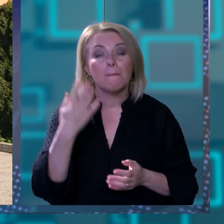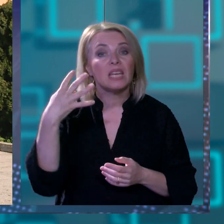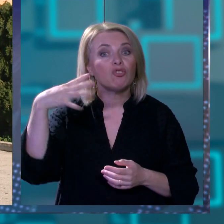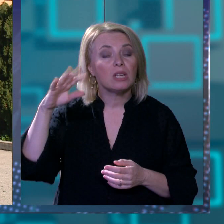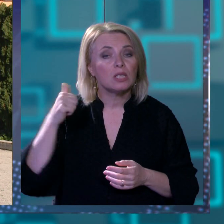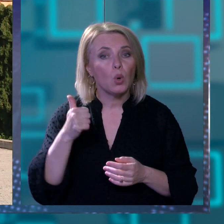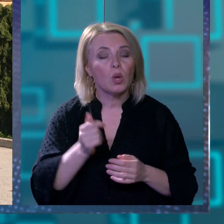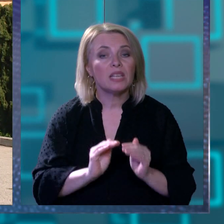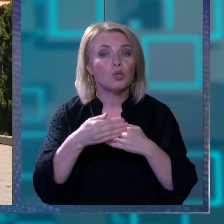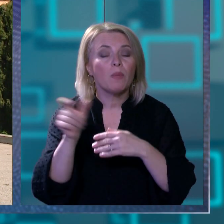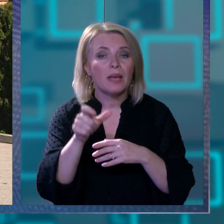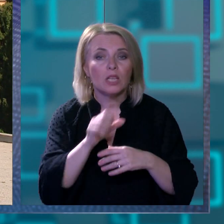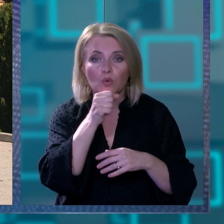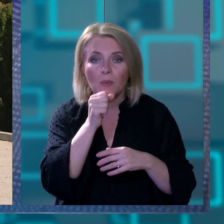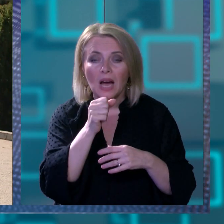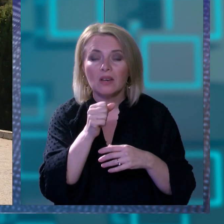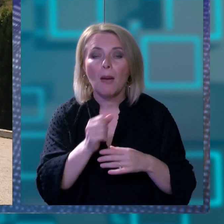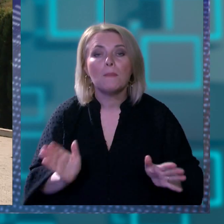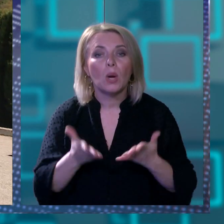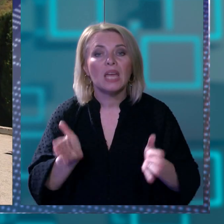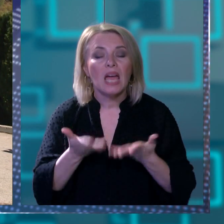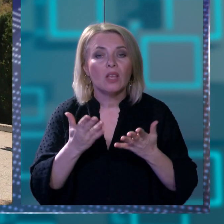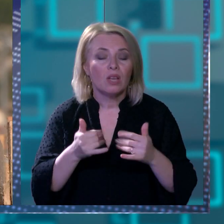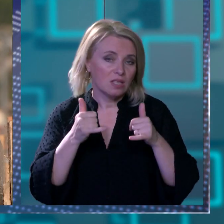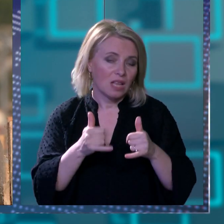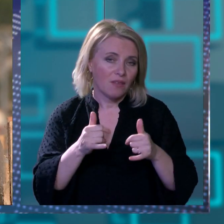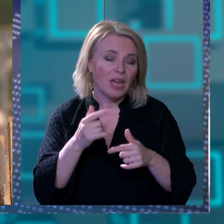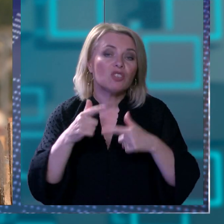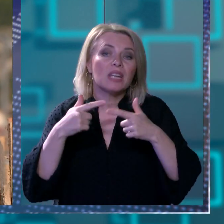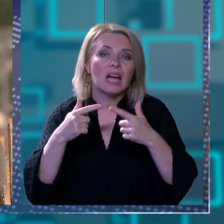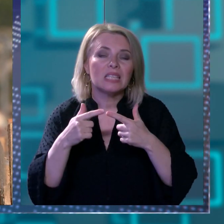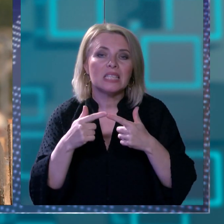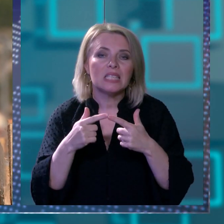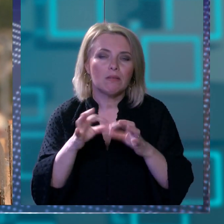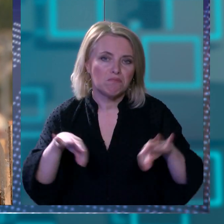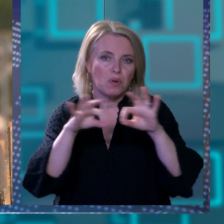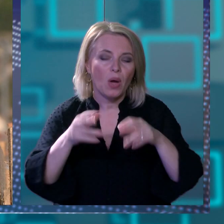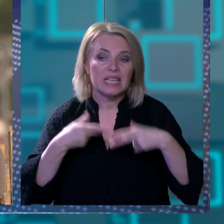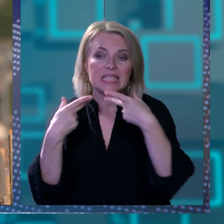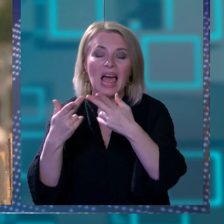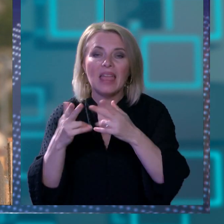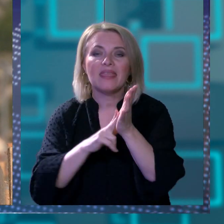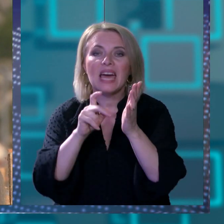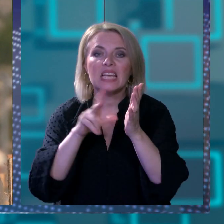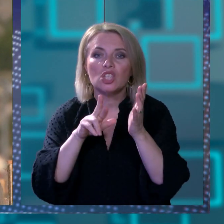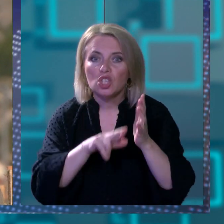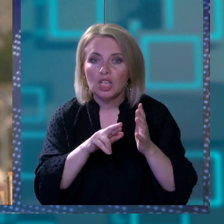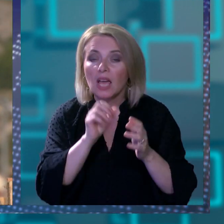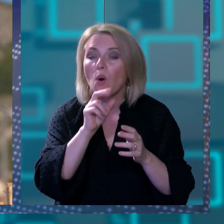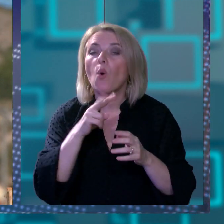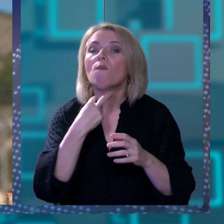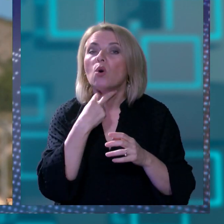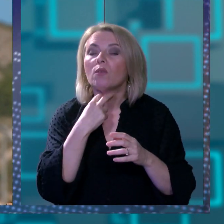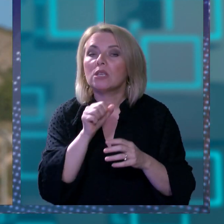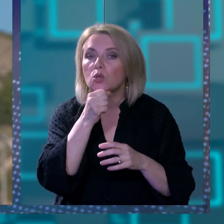Prije 14 godina iz Dubrovačko-neretvanske županije pokrenuli su sad već tradiciju slanja narančina u Vukovarsko-srijemsku županiju, a prije